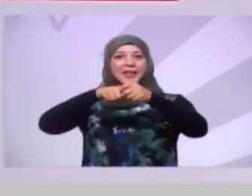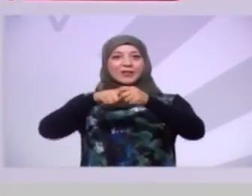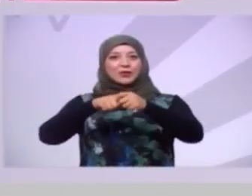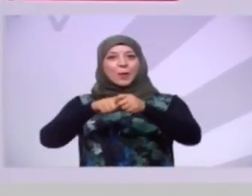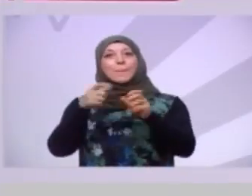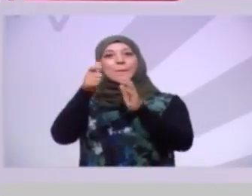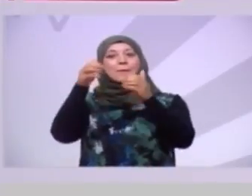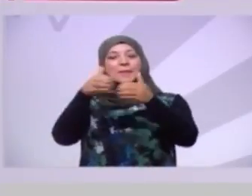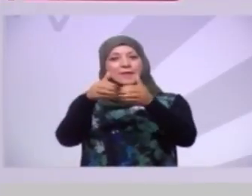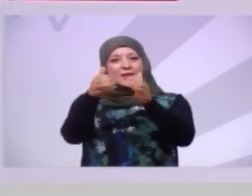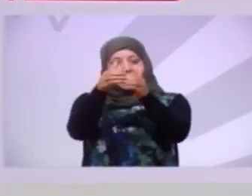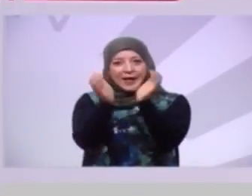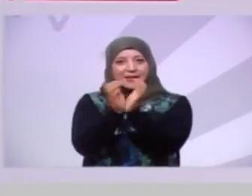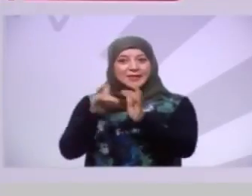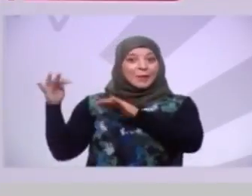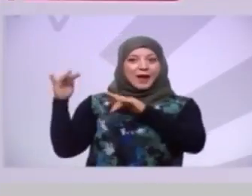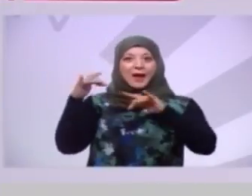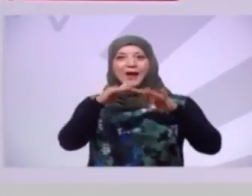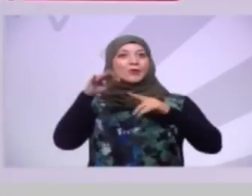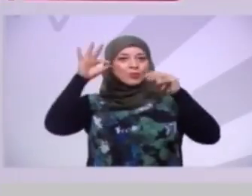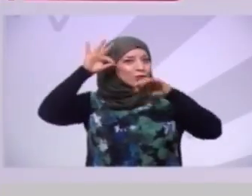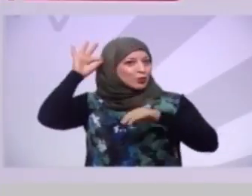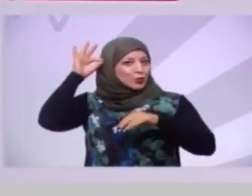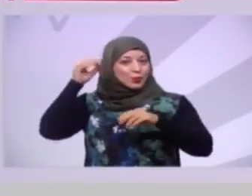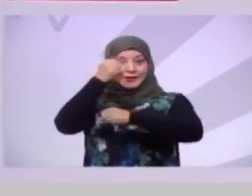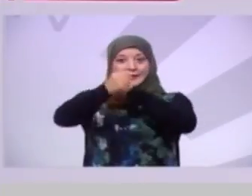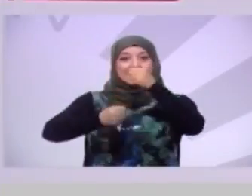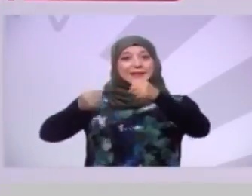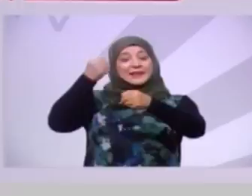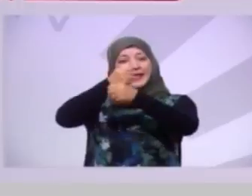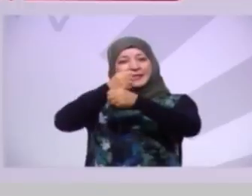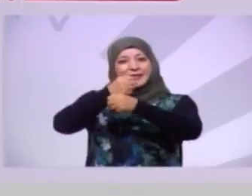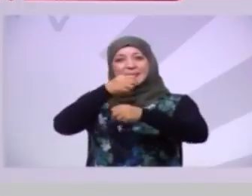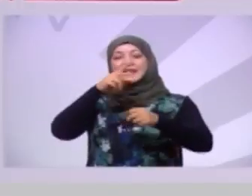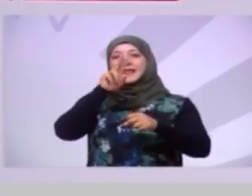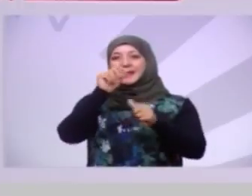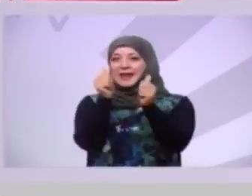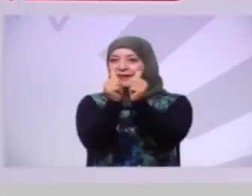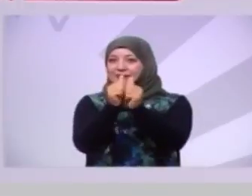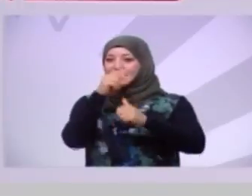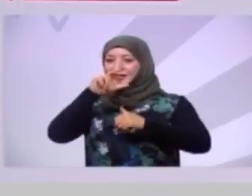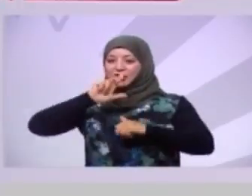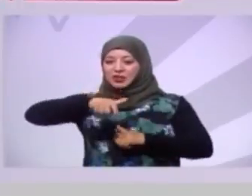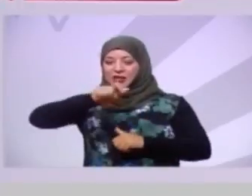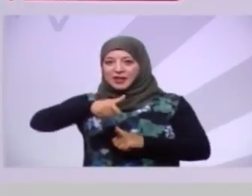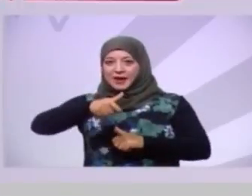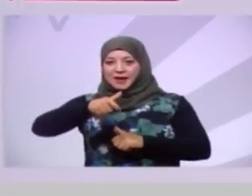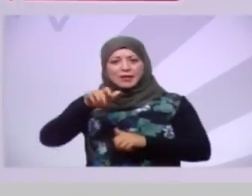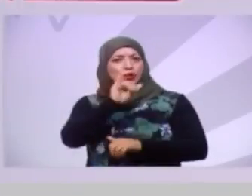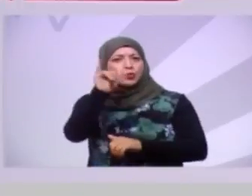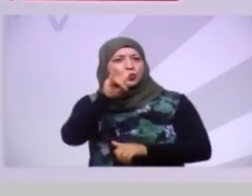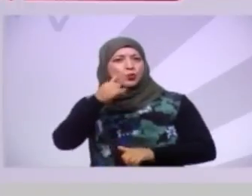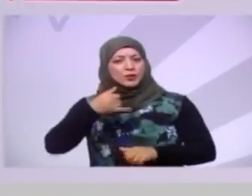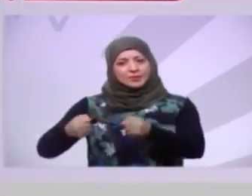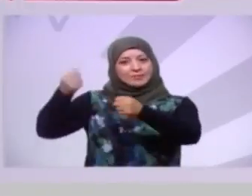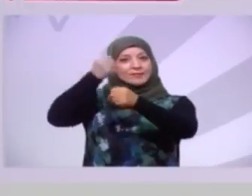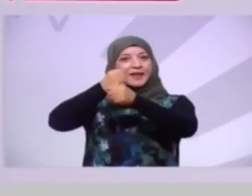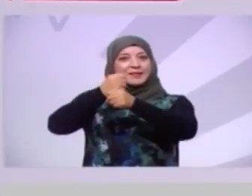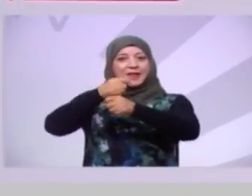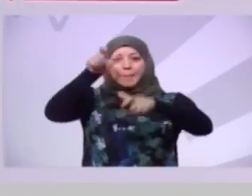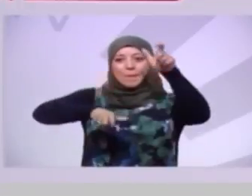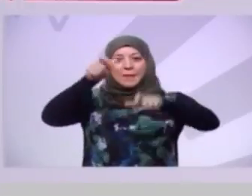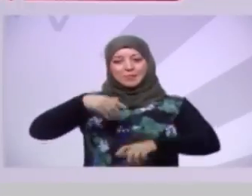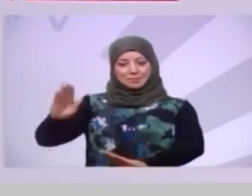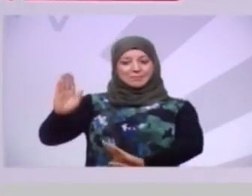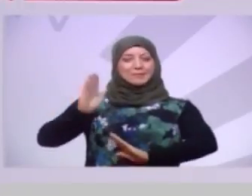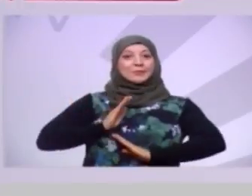تونس منذ 11 شهر وهي حركه سياسيه ومدنيه اساسها ضباط سيمون من مؤسسه